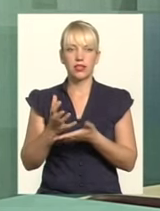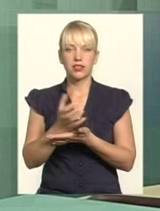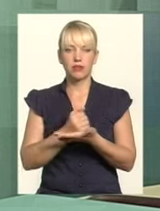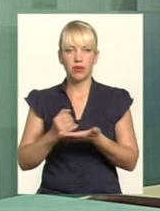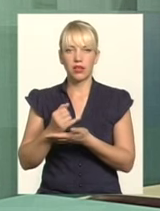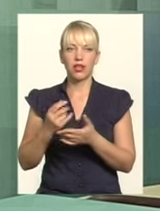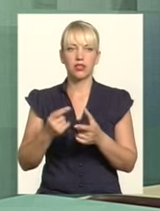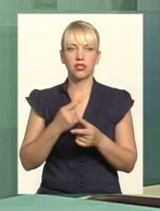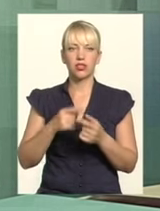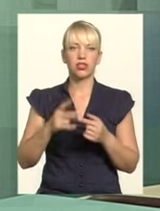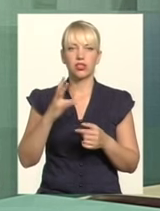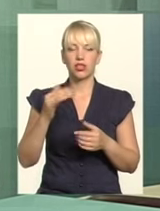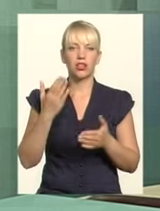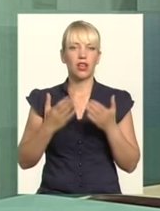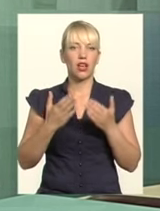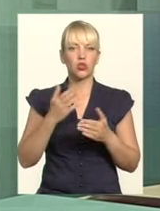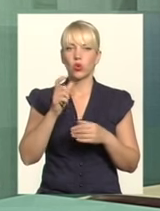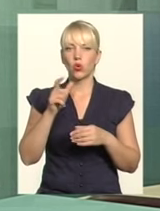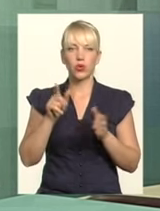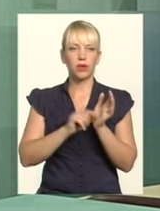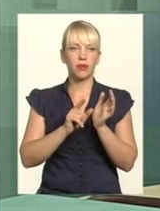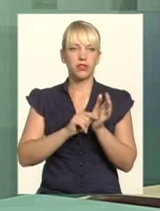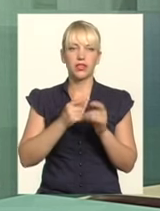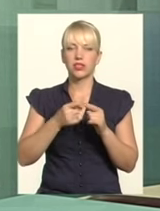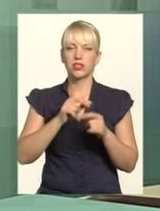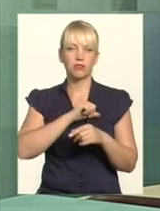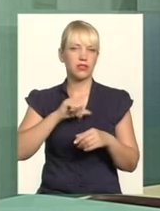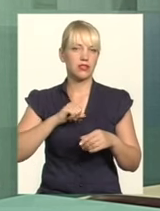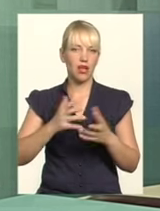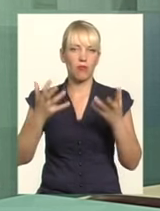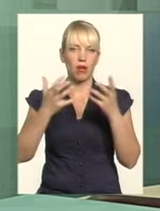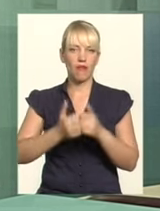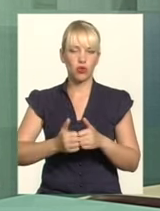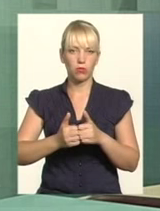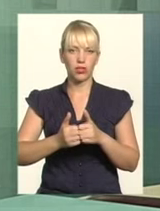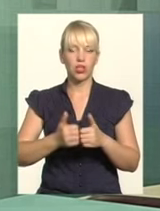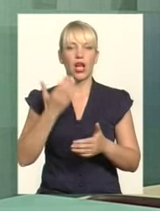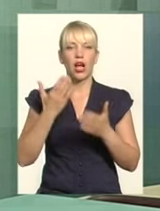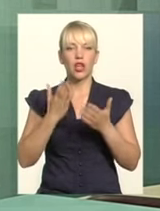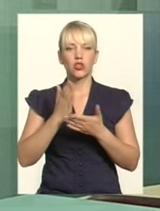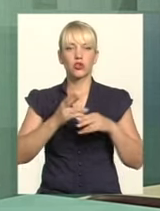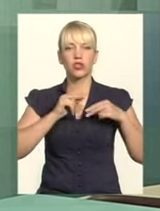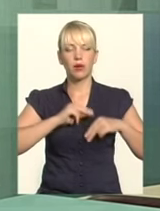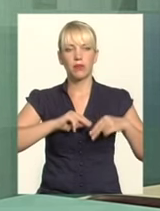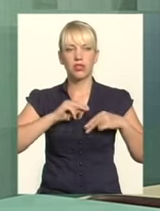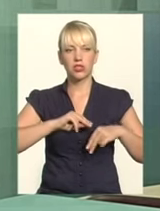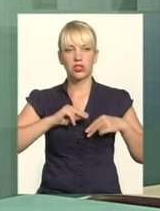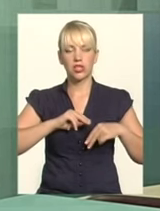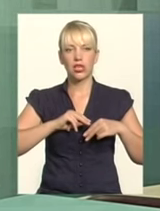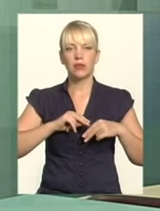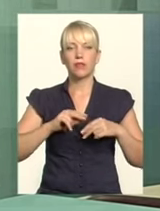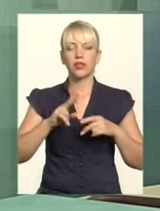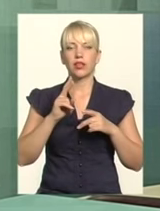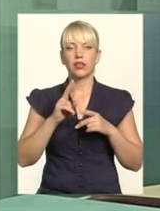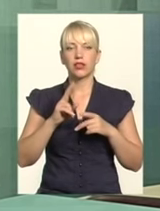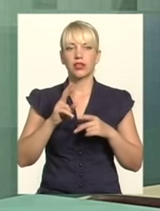Якщо просто самі пенсіонери, людям нікуди, це ми самі визначаємо. Якщо є працюючі, працездатну віку, не